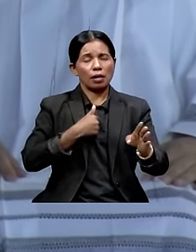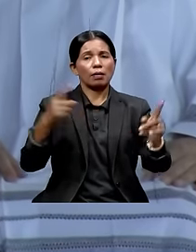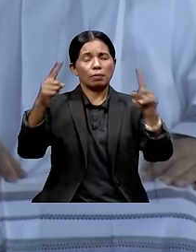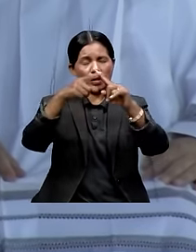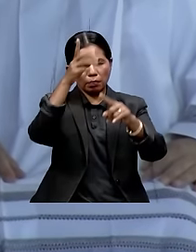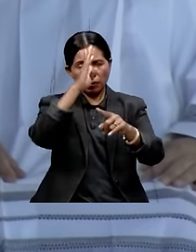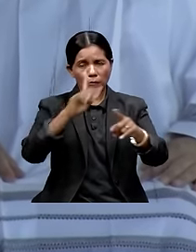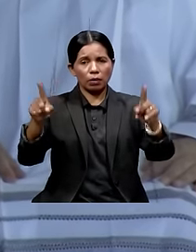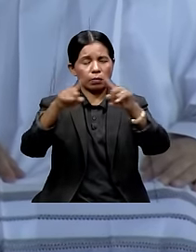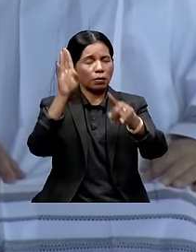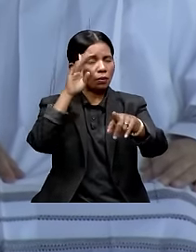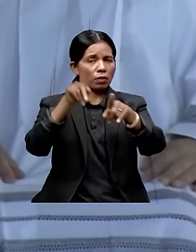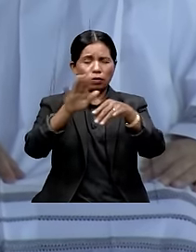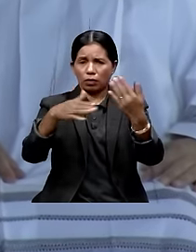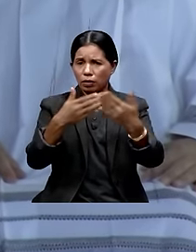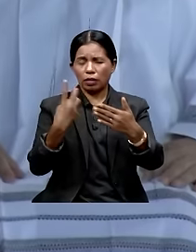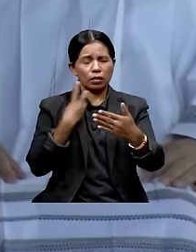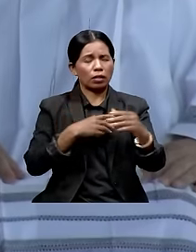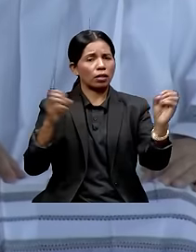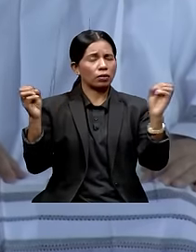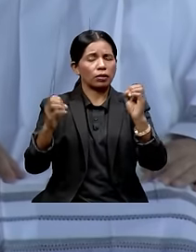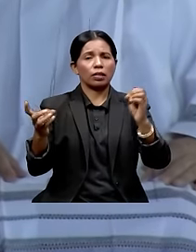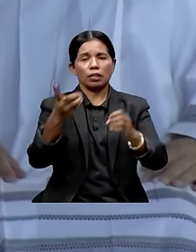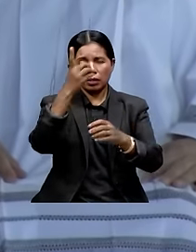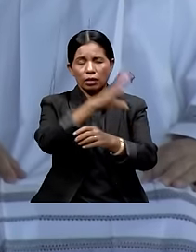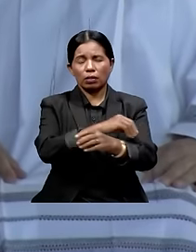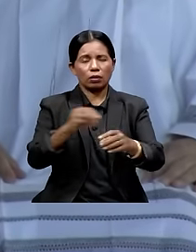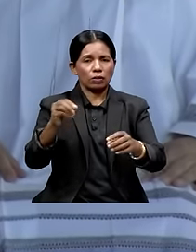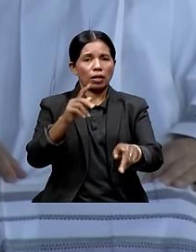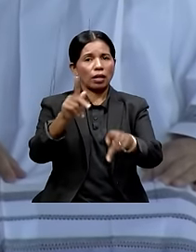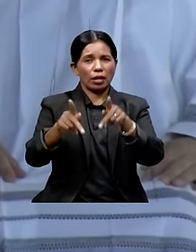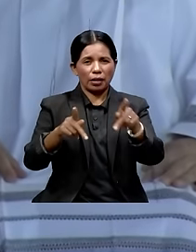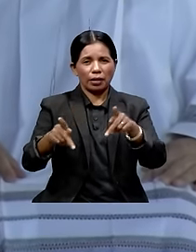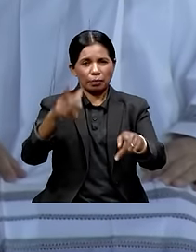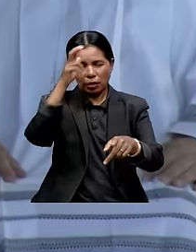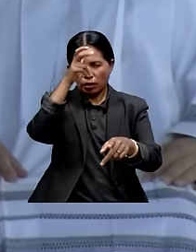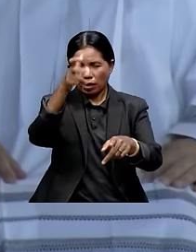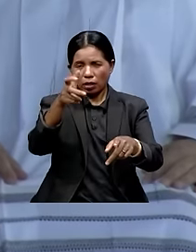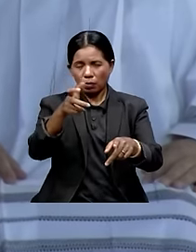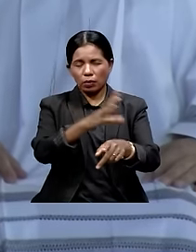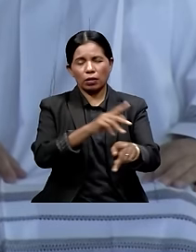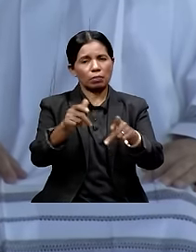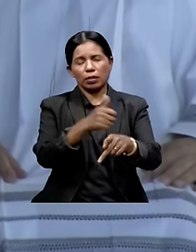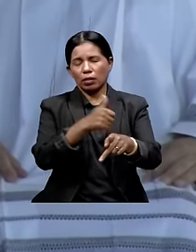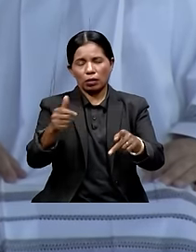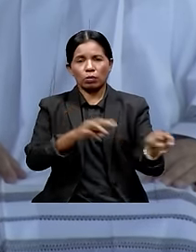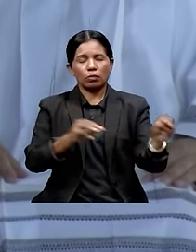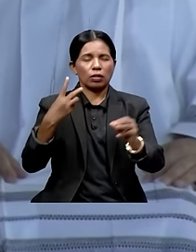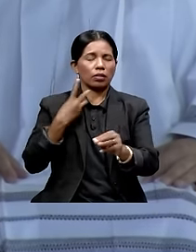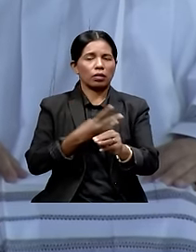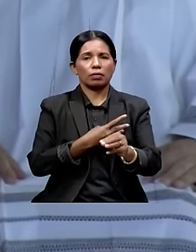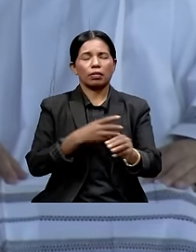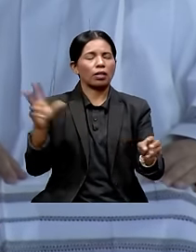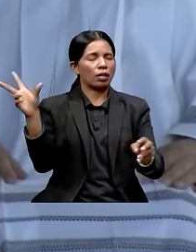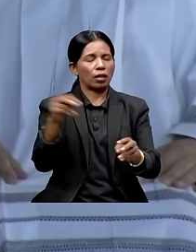sira. Ita laos ia destino nia liman. Laos buang no matandok mak bele muda itani moris. Tenki hatete lae ba buat